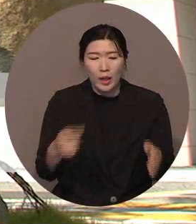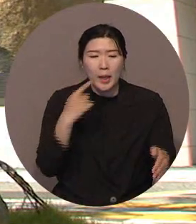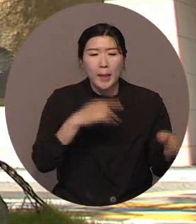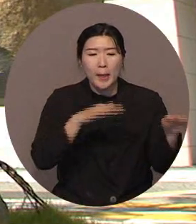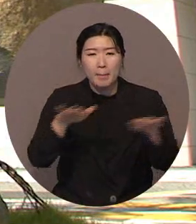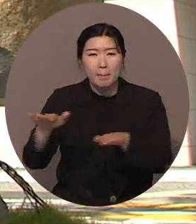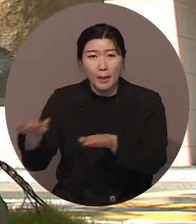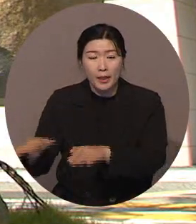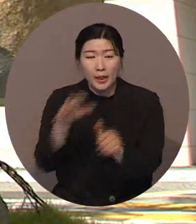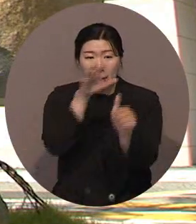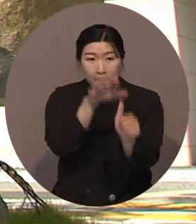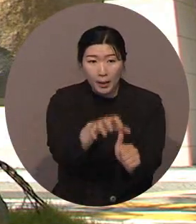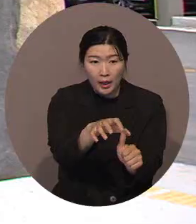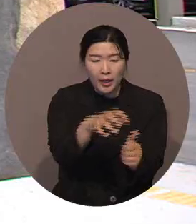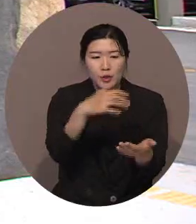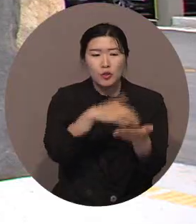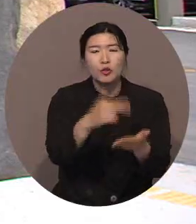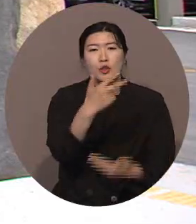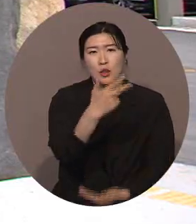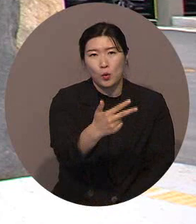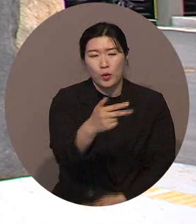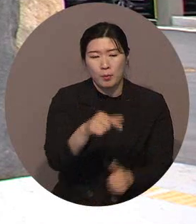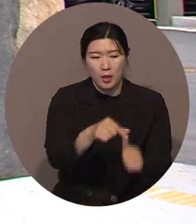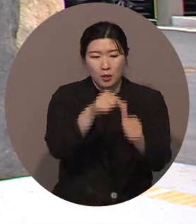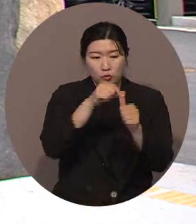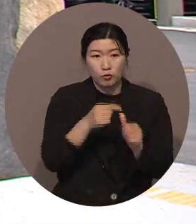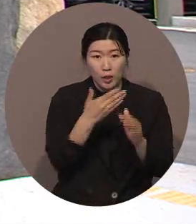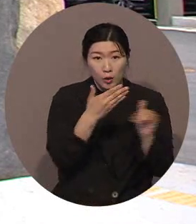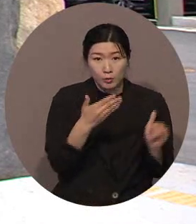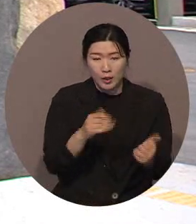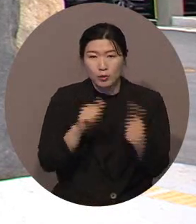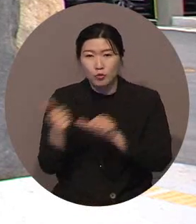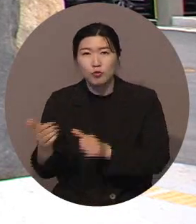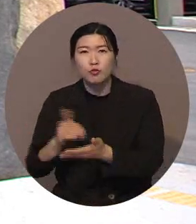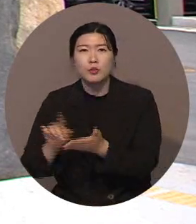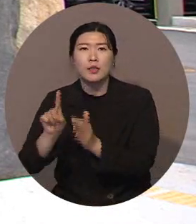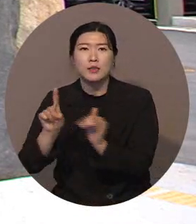사고는 모두 7권으로 9명의 구조되고 한 명이 숨졌습니다